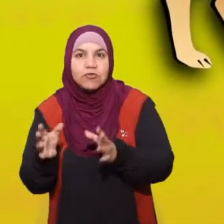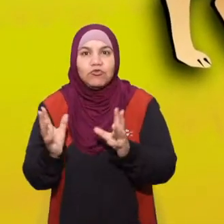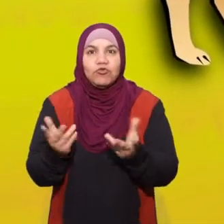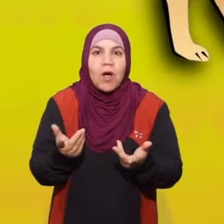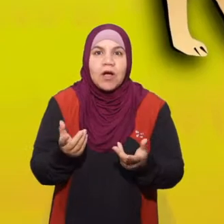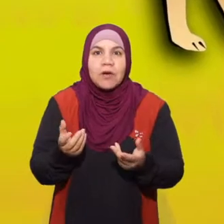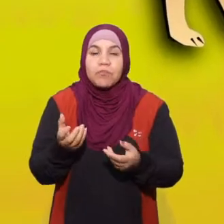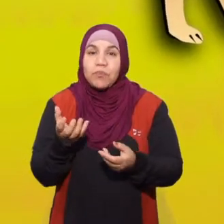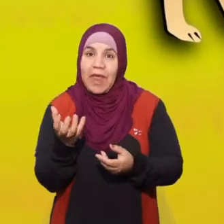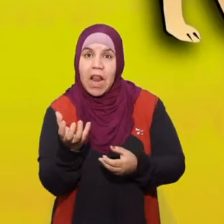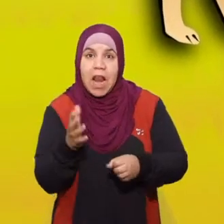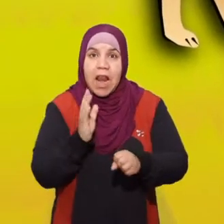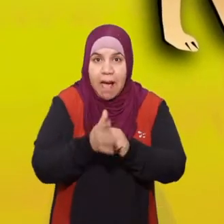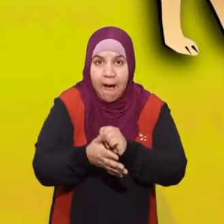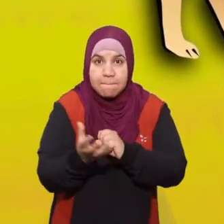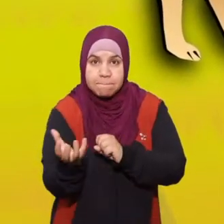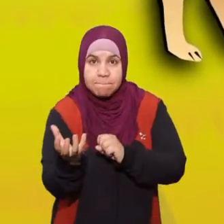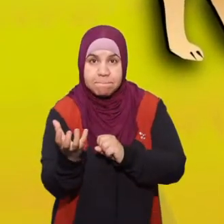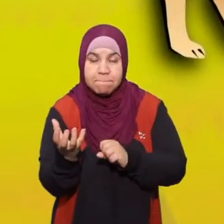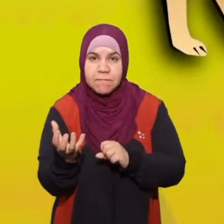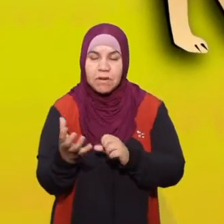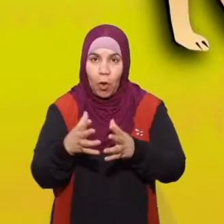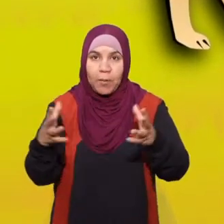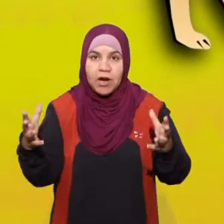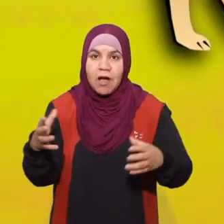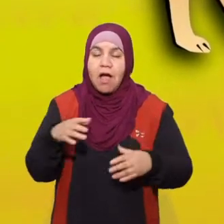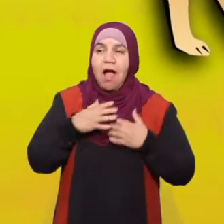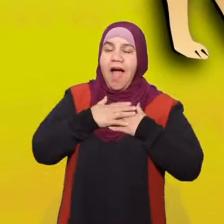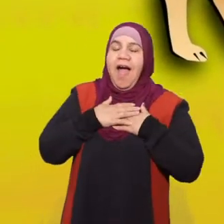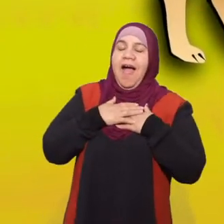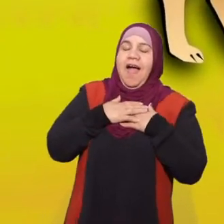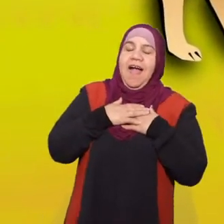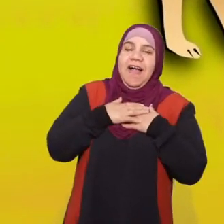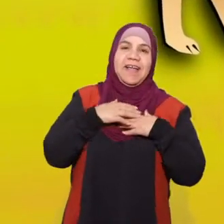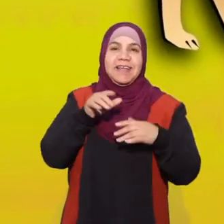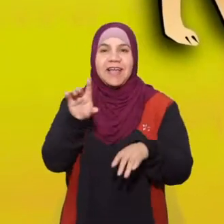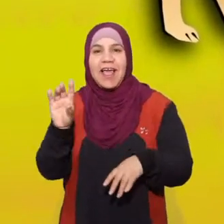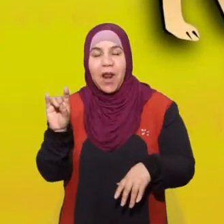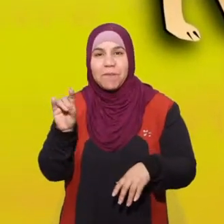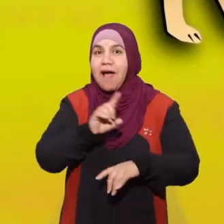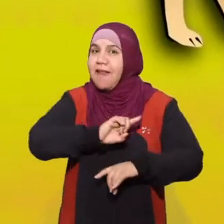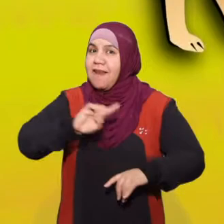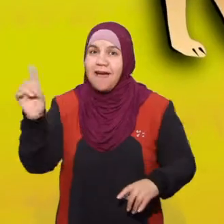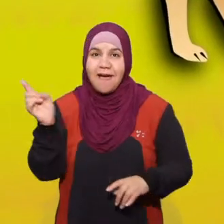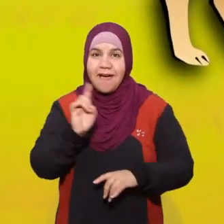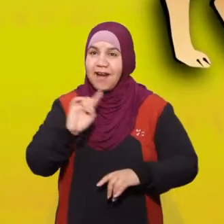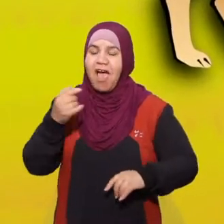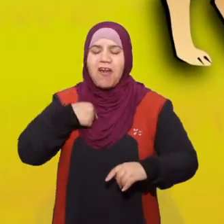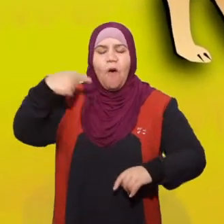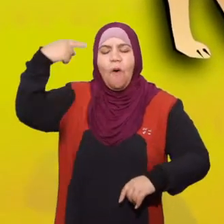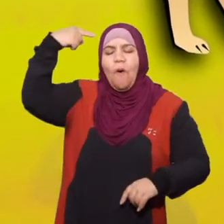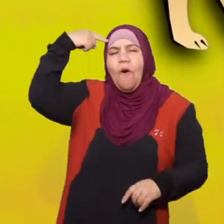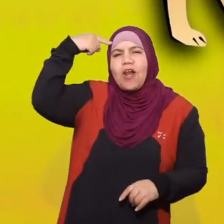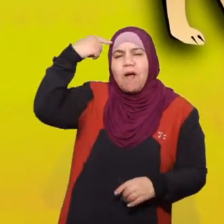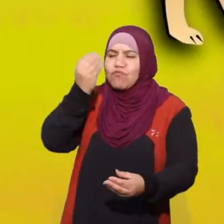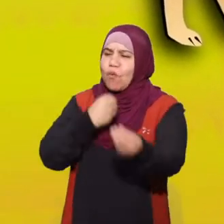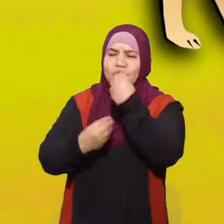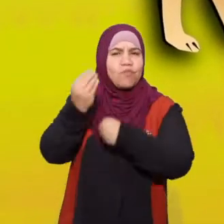يعطونك هبرة لحم كبيرة؟ هبرة؟ ولك أنا آكل قدر ما